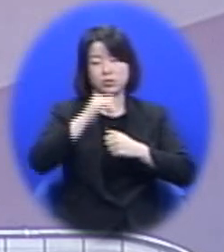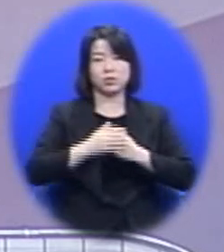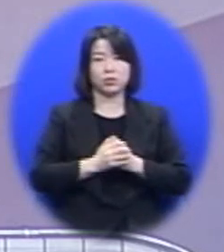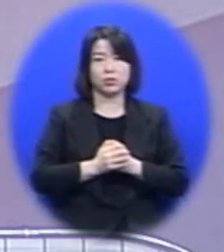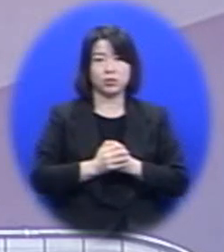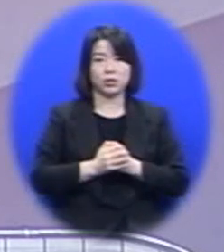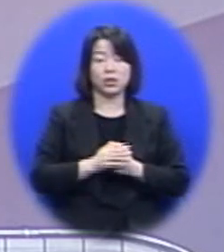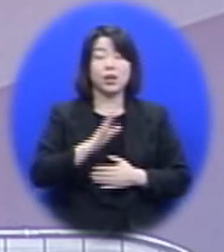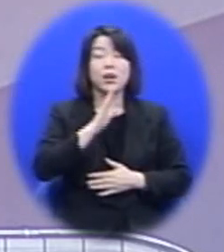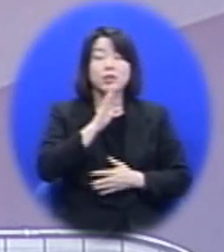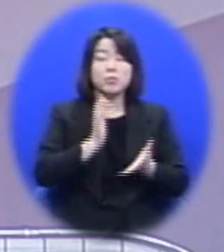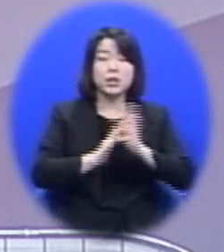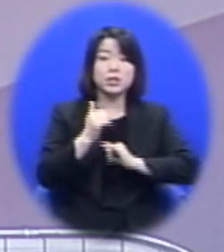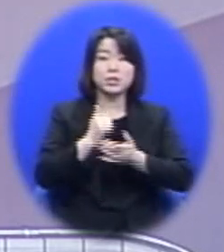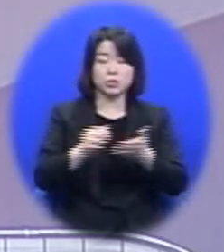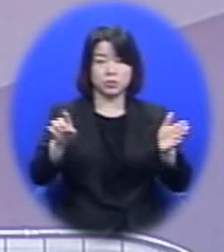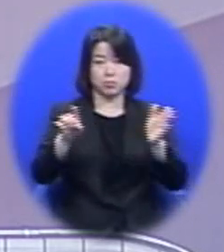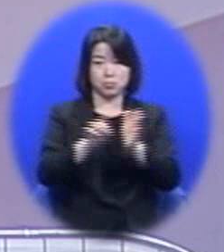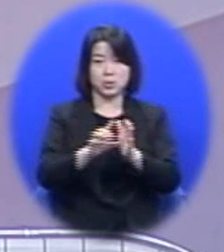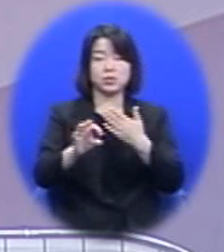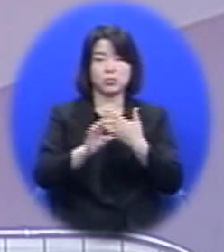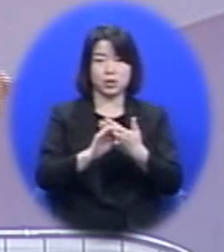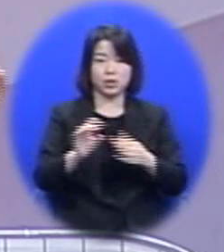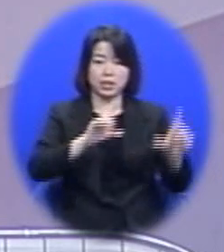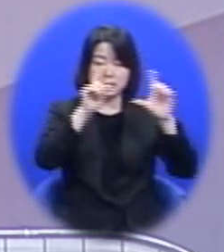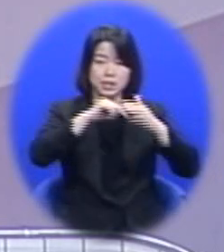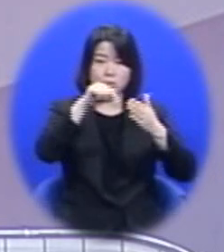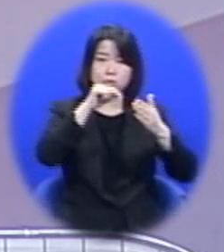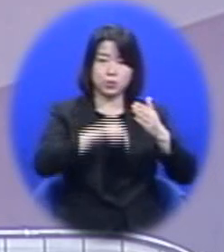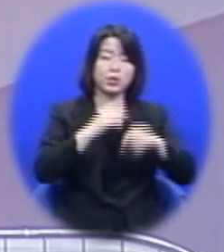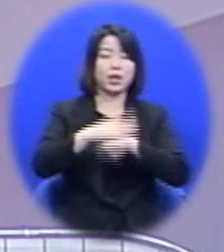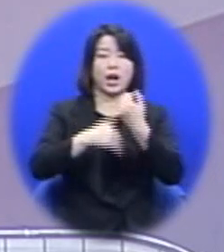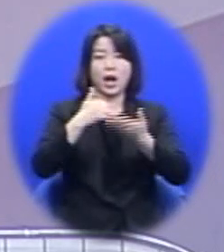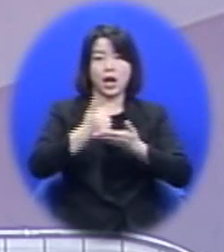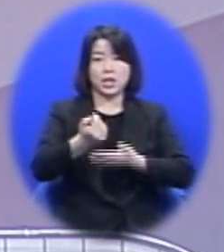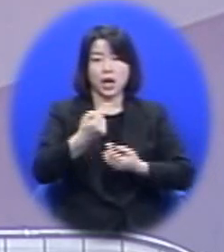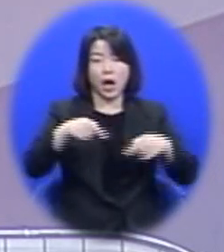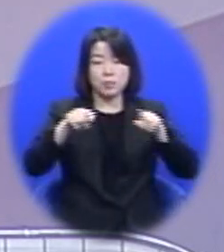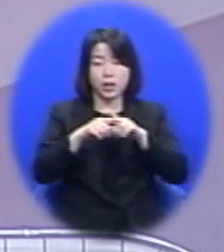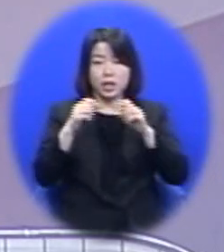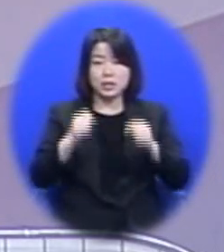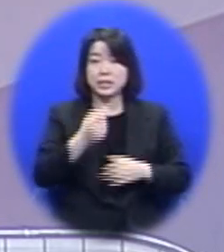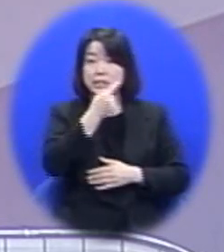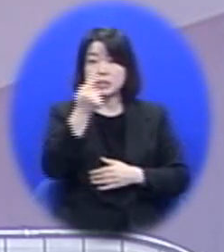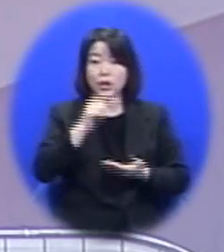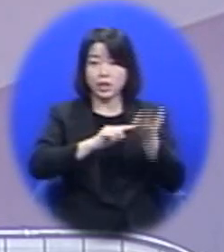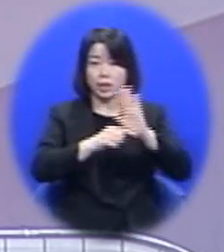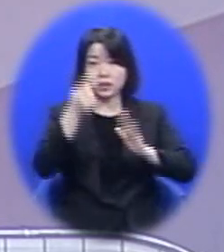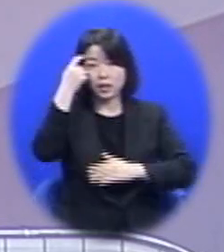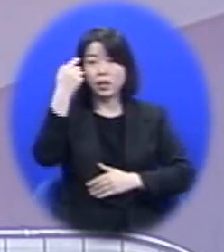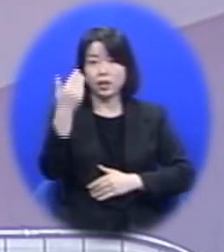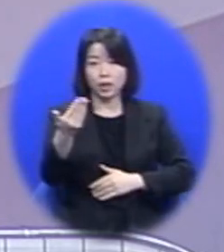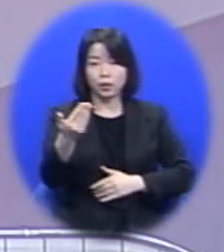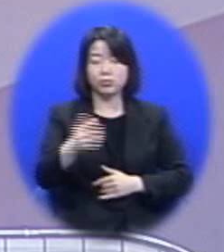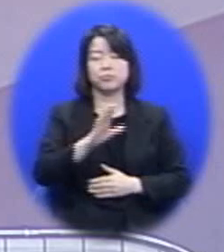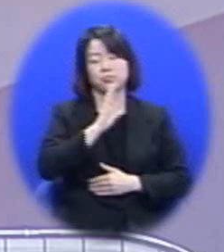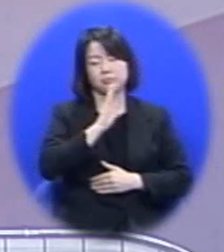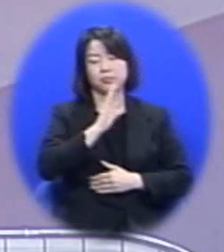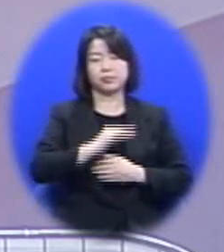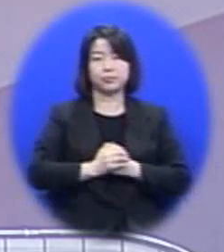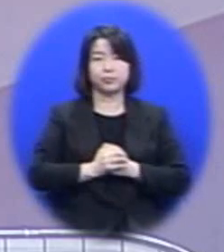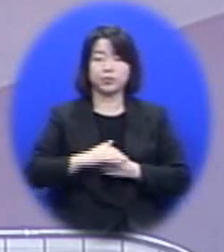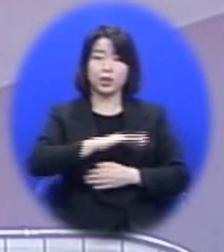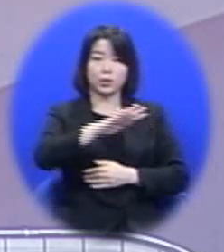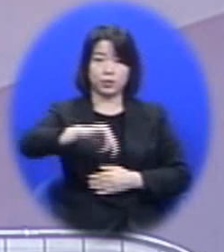정말 예수 믿으면 삶 속에 하나님이 함께 하시는 증거가 나타날까요? 물론입니다.